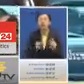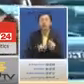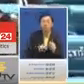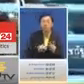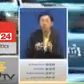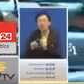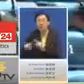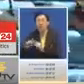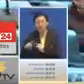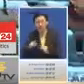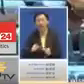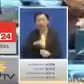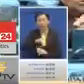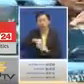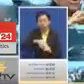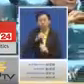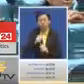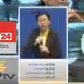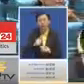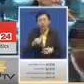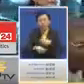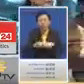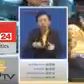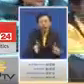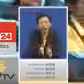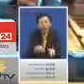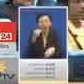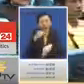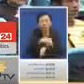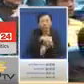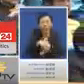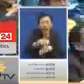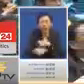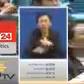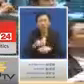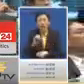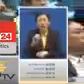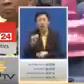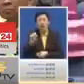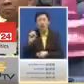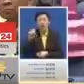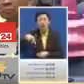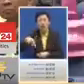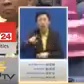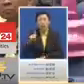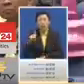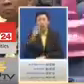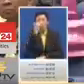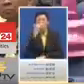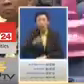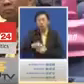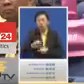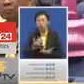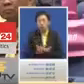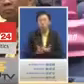ยู่ได้แต่พ่อค้าแม่ขายตามหมู่บ้านตลาดโอท็อปเจ๊งเรียบไม่เจ๊งได้ไงก็เกษตรกรมัน